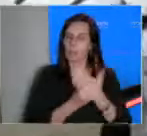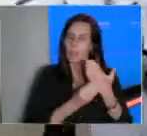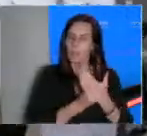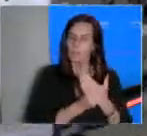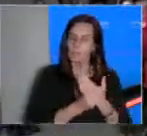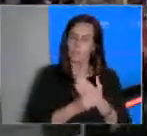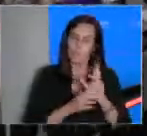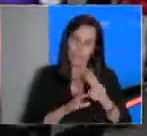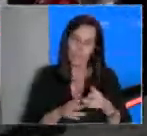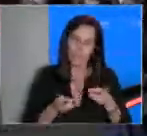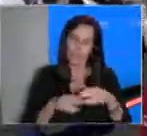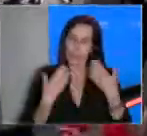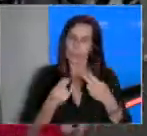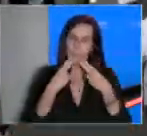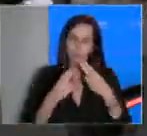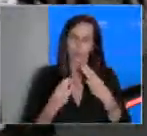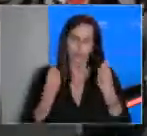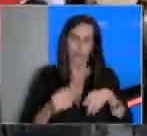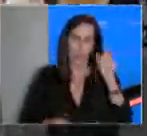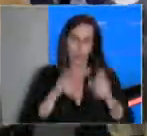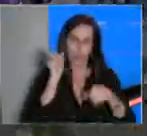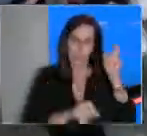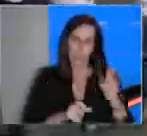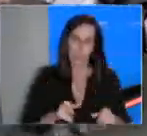שכן יאפשר להם לתת מענה טוב לאוכלוסייה,